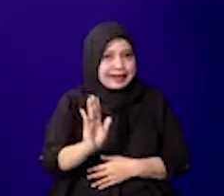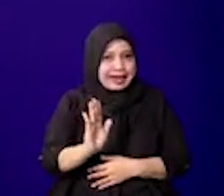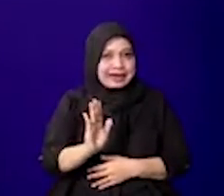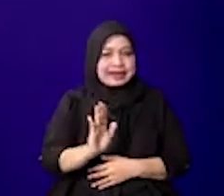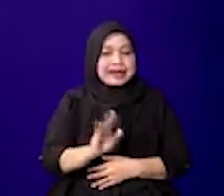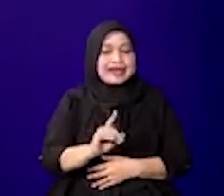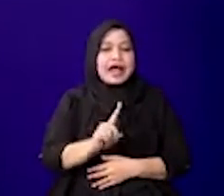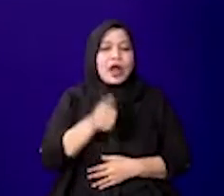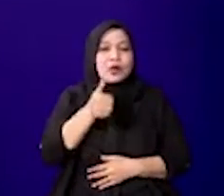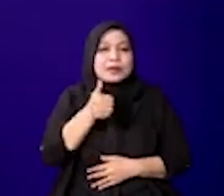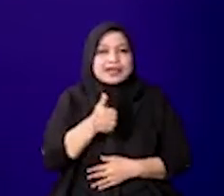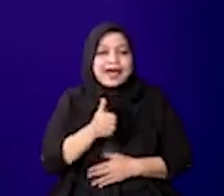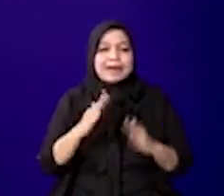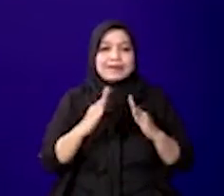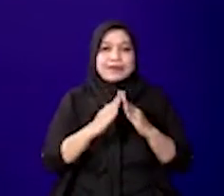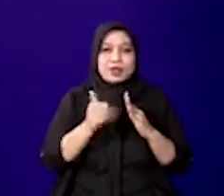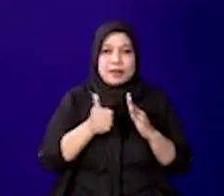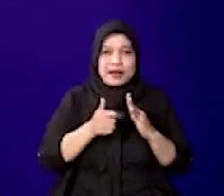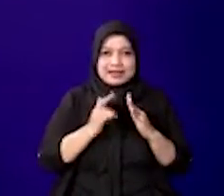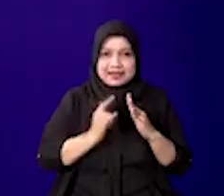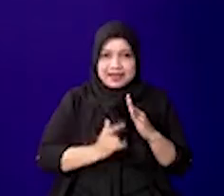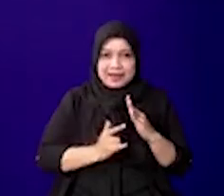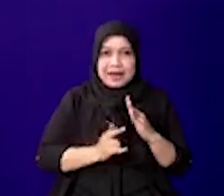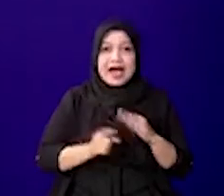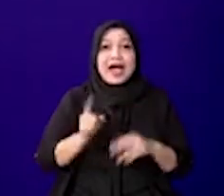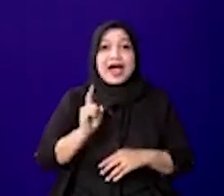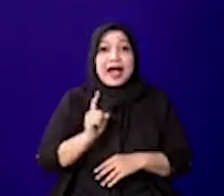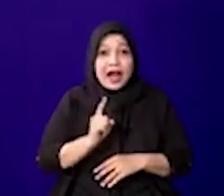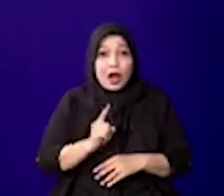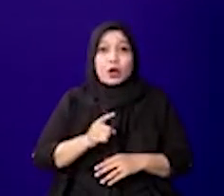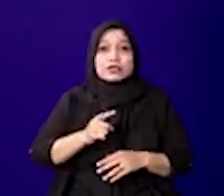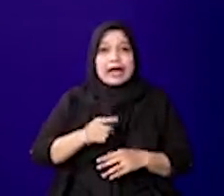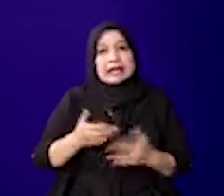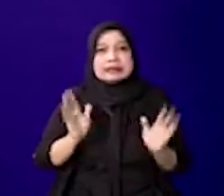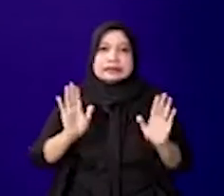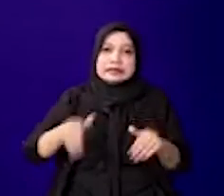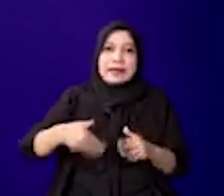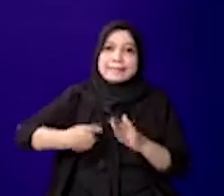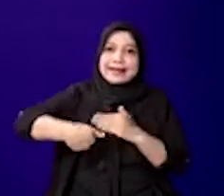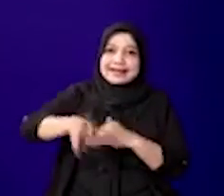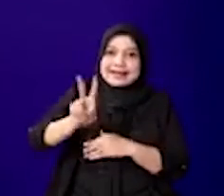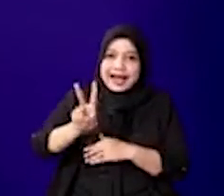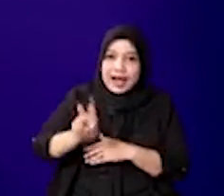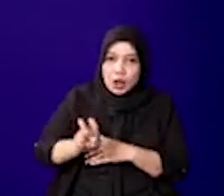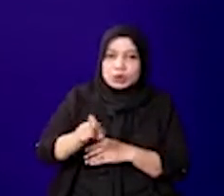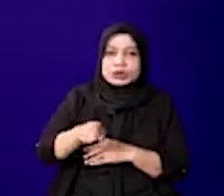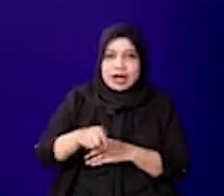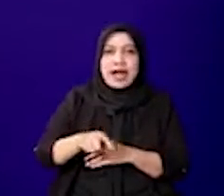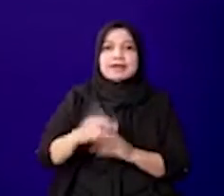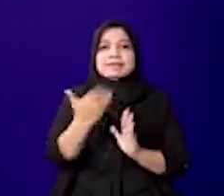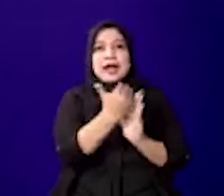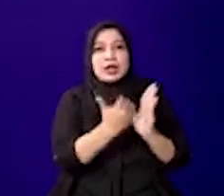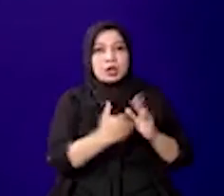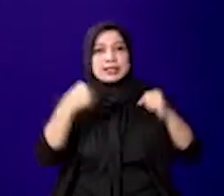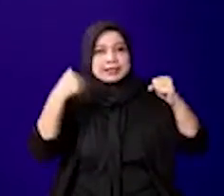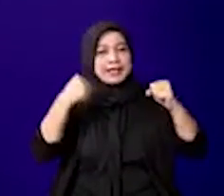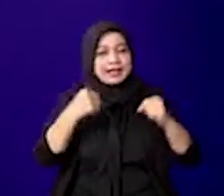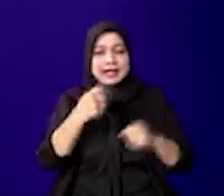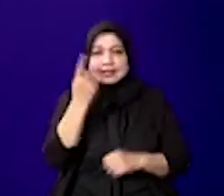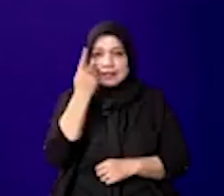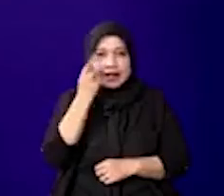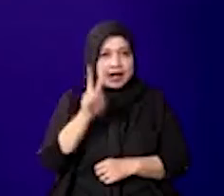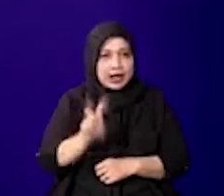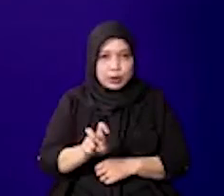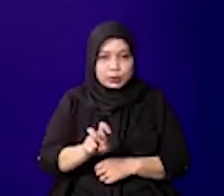tetap di rumah Kalau berpergian pun pun tetap menjaga dengan protokol kesehatan ya Ee ke